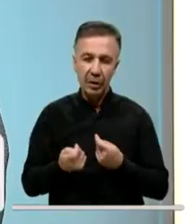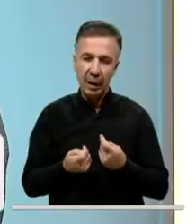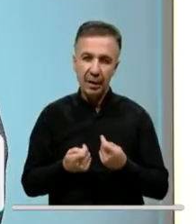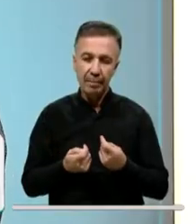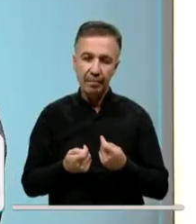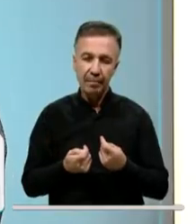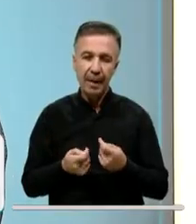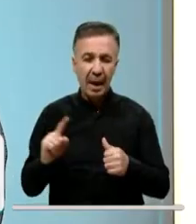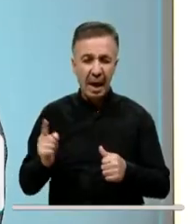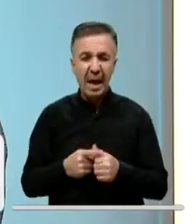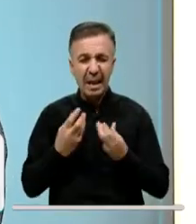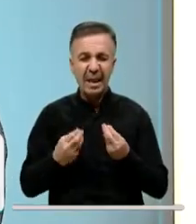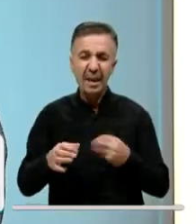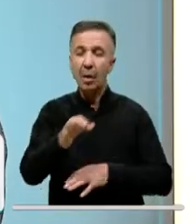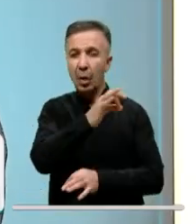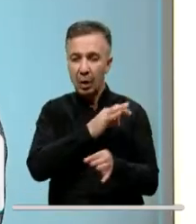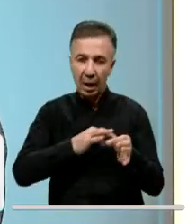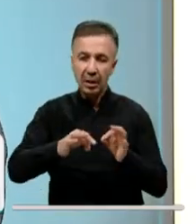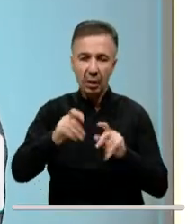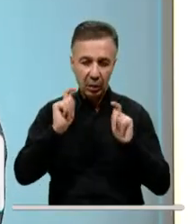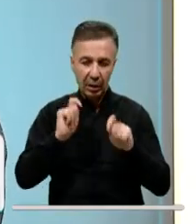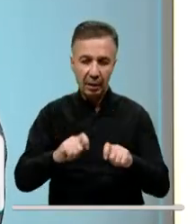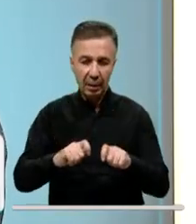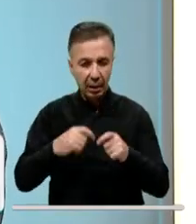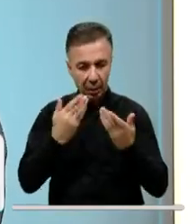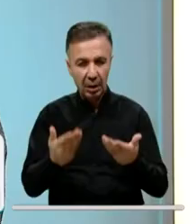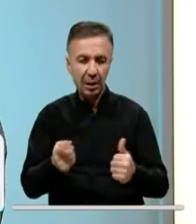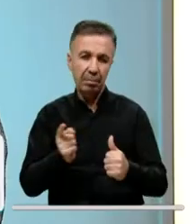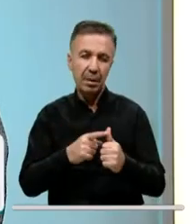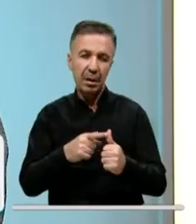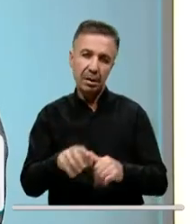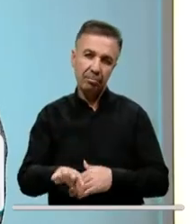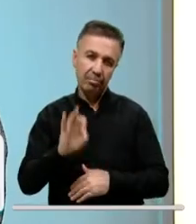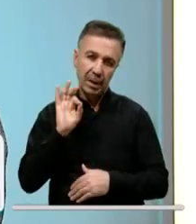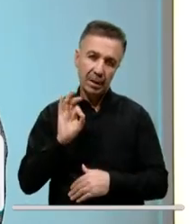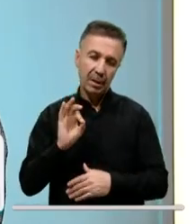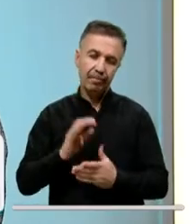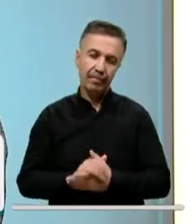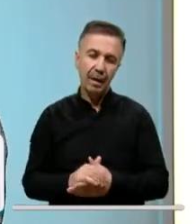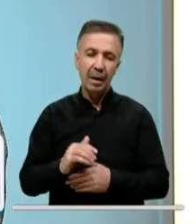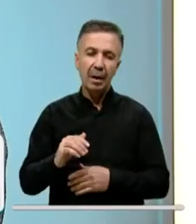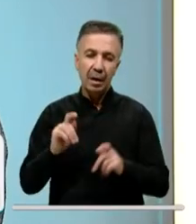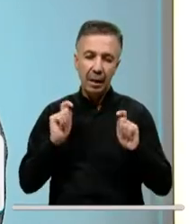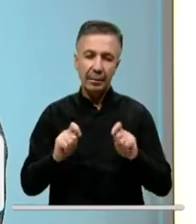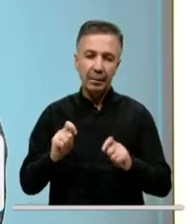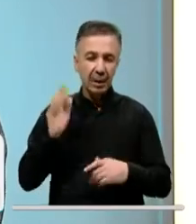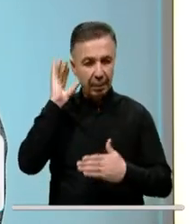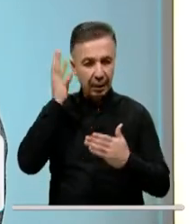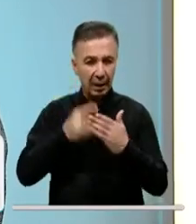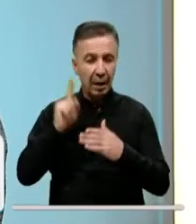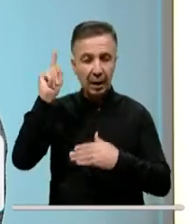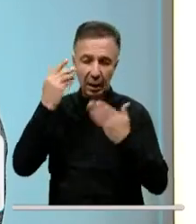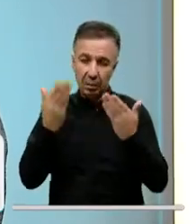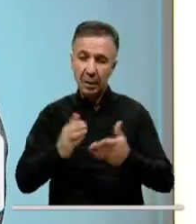bağlamında en iyi organizasyon olarak kabul edildi ve birinci seçildi. Rabbim yaptığımız ibadetlerimizi kabul eylesin.